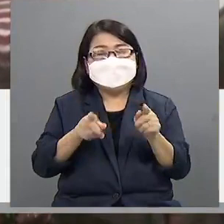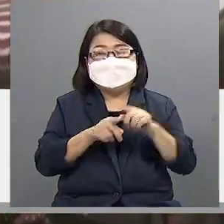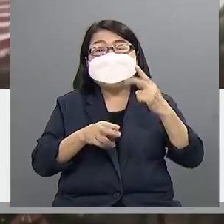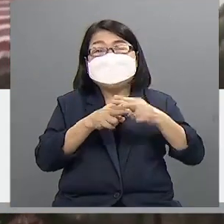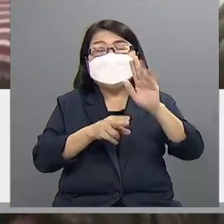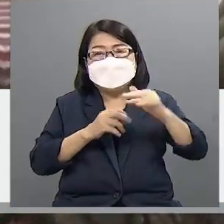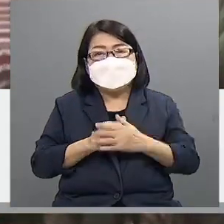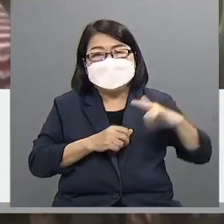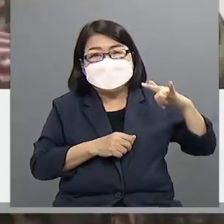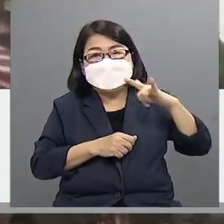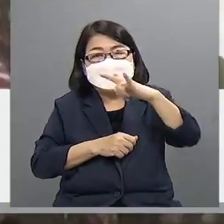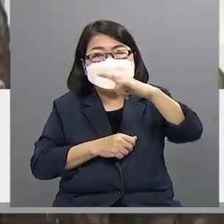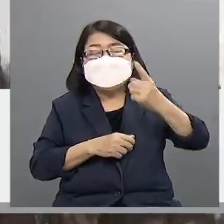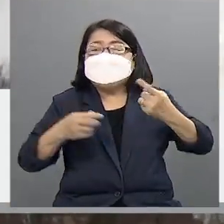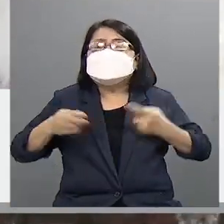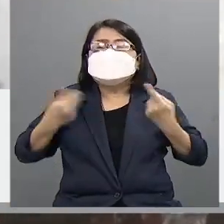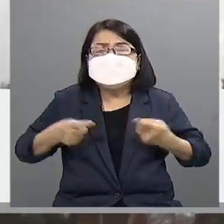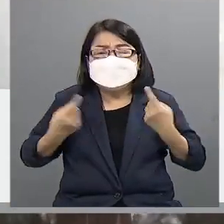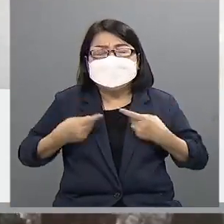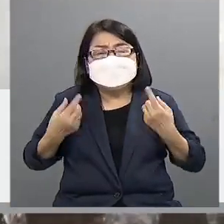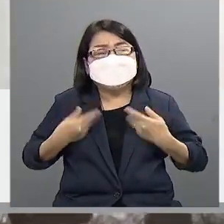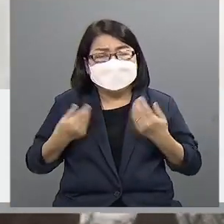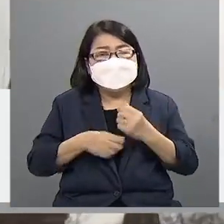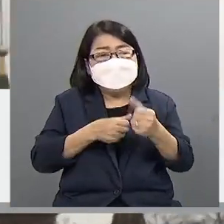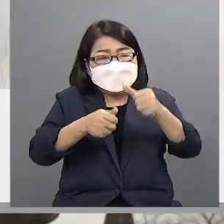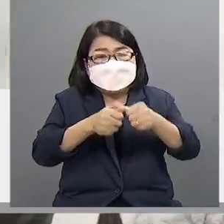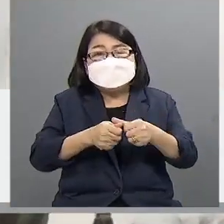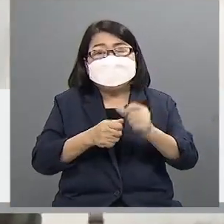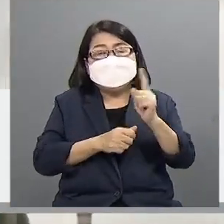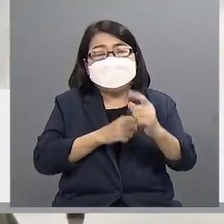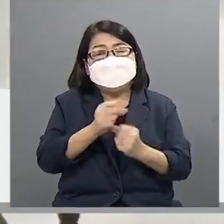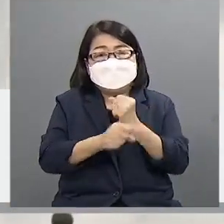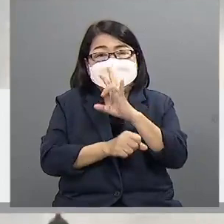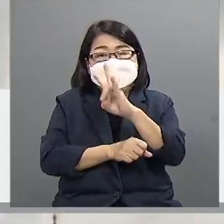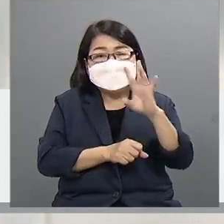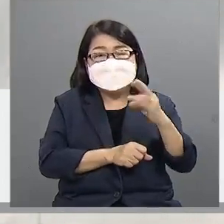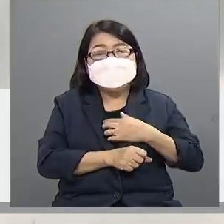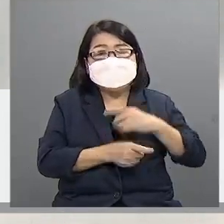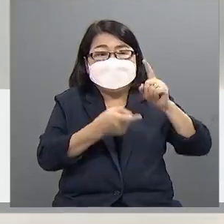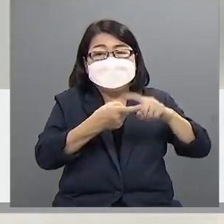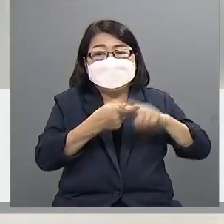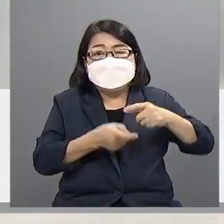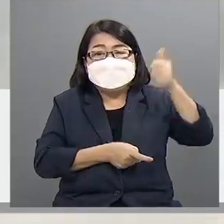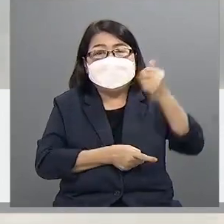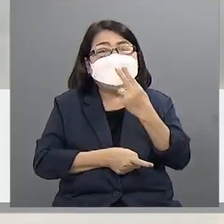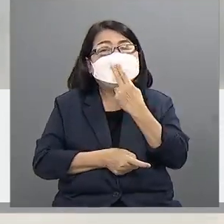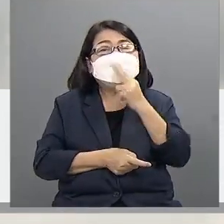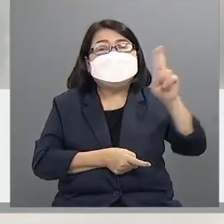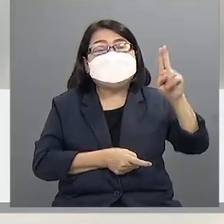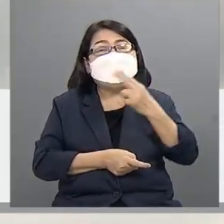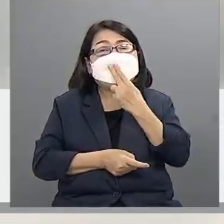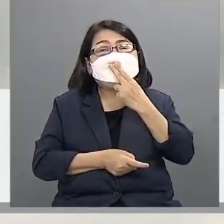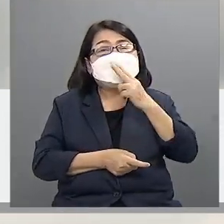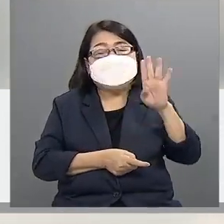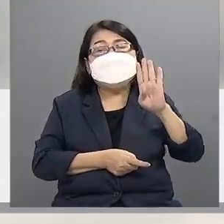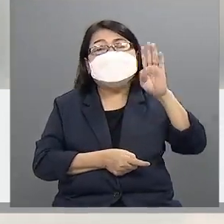ลิมฉลองครบรอบ77ปีวันแห่งชัยชนะของอดีตสหภาพโซเวียตเหนือนาซีเยอรมันในวันที่9พฤษภาคมเพื่อแส